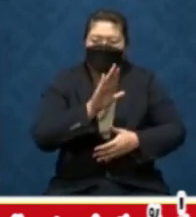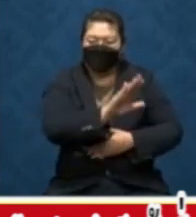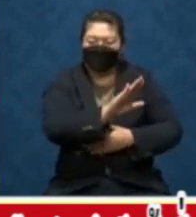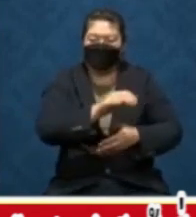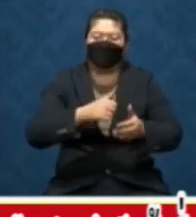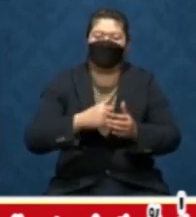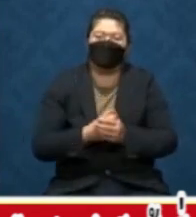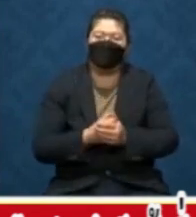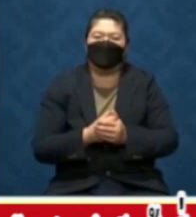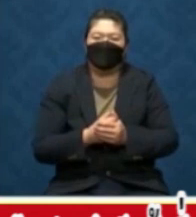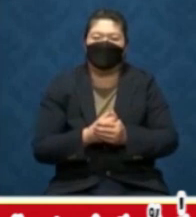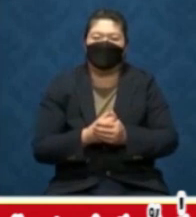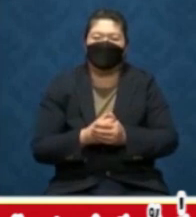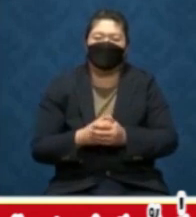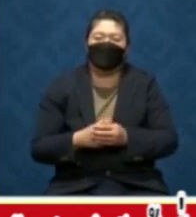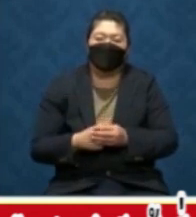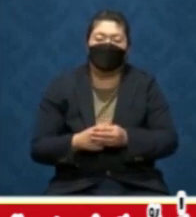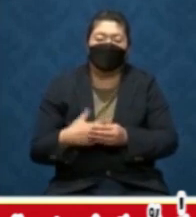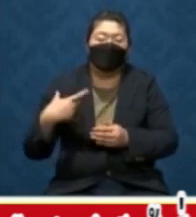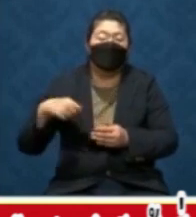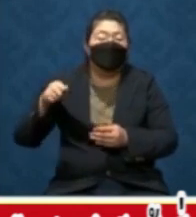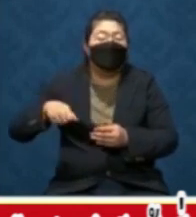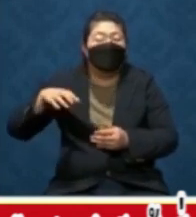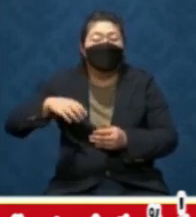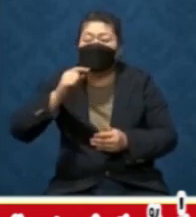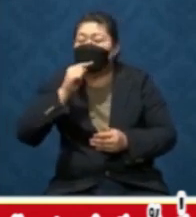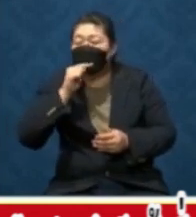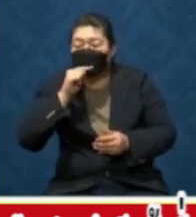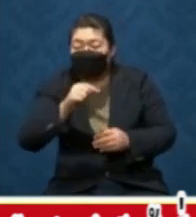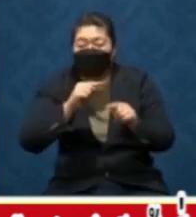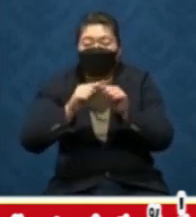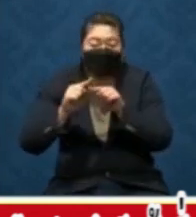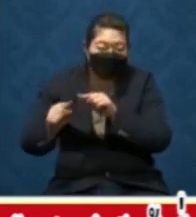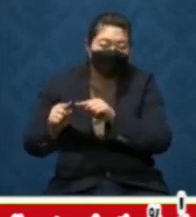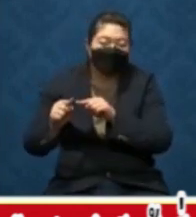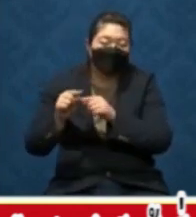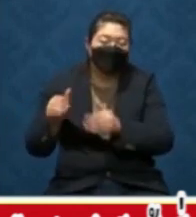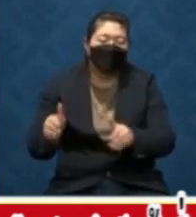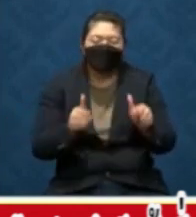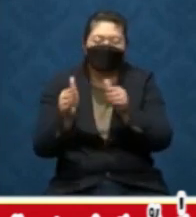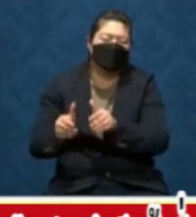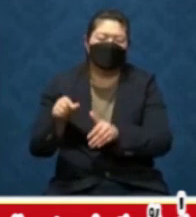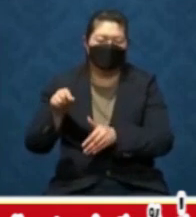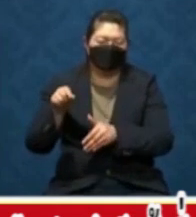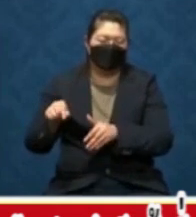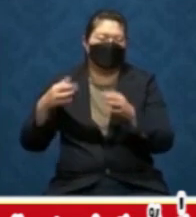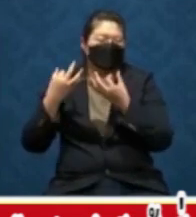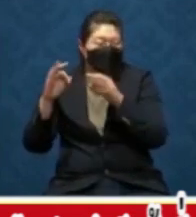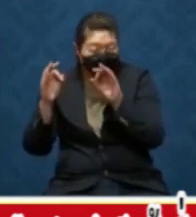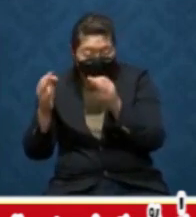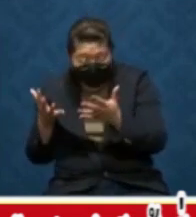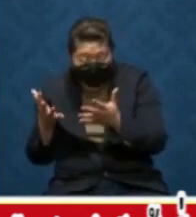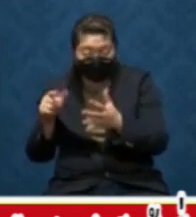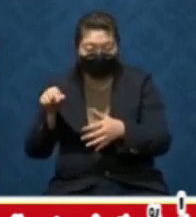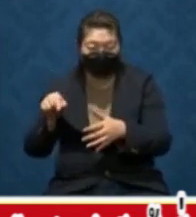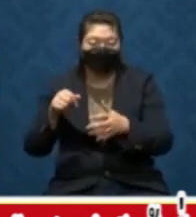ข้อหาหนึ่งคือละเมิดอำนาจศาลค่ะการละเมิดอำนาจศาลนะคะจึงกลายเป็นเครื่องมืออีกขั้นหนึ่งและเป็นอีกข้อ